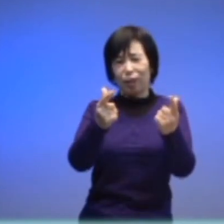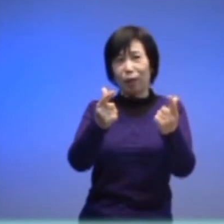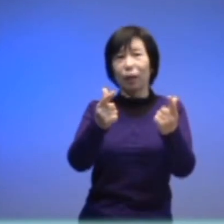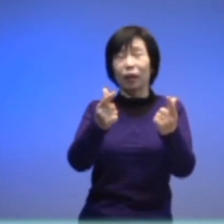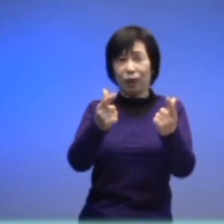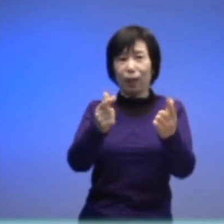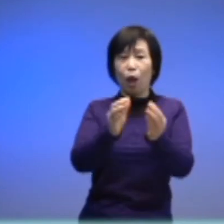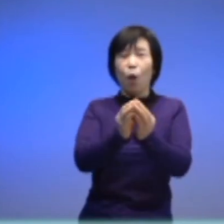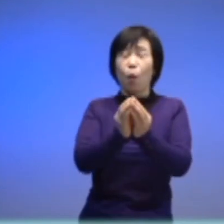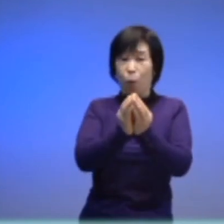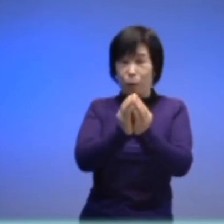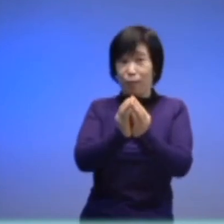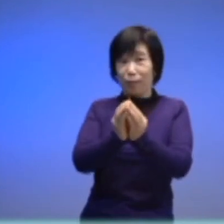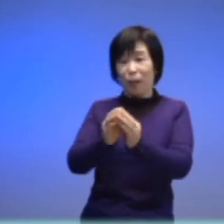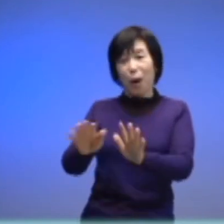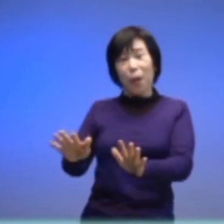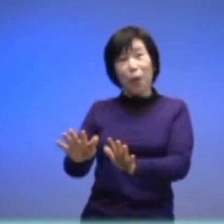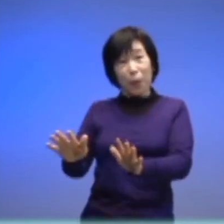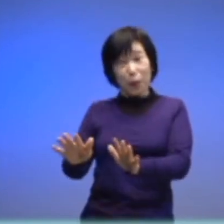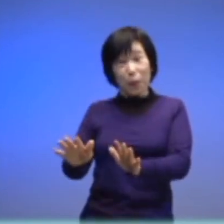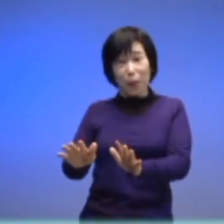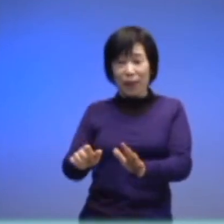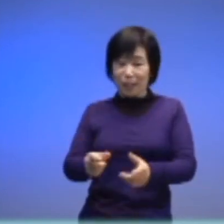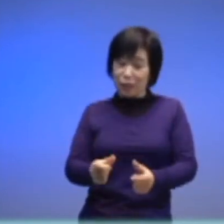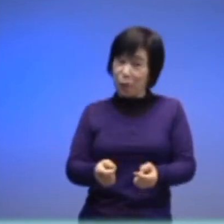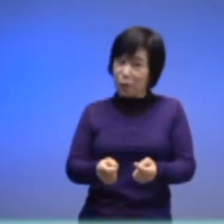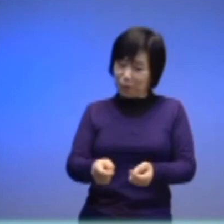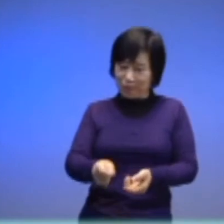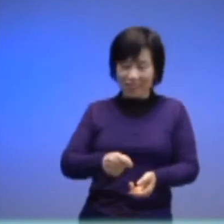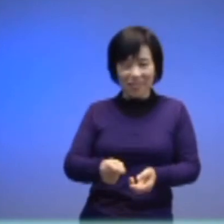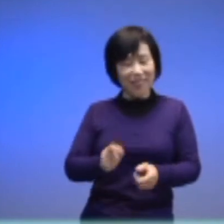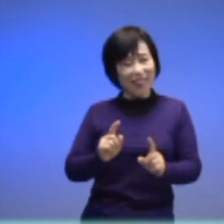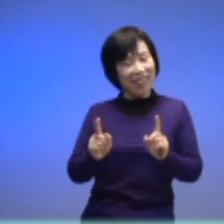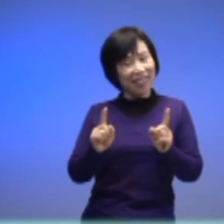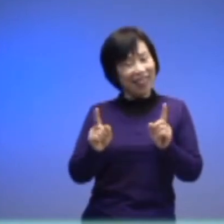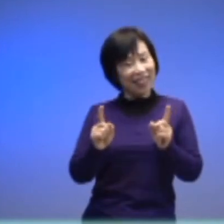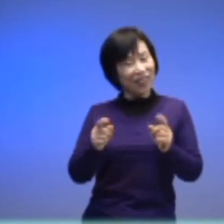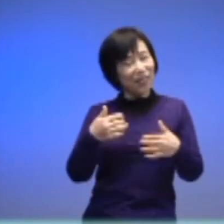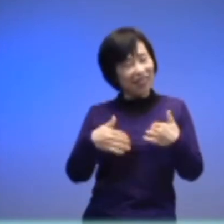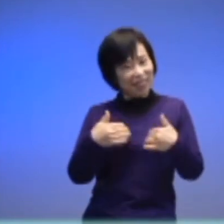大きなどんぐりやから子どもたちが喜びそうやね。